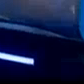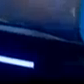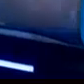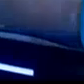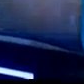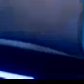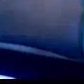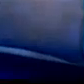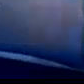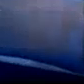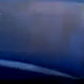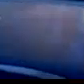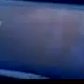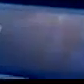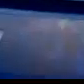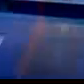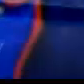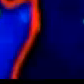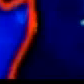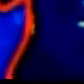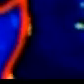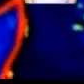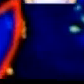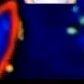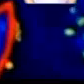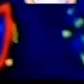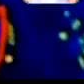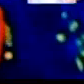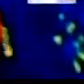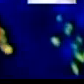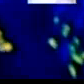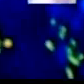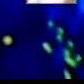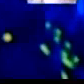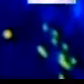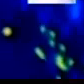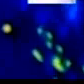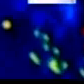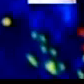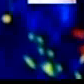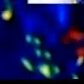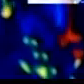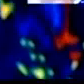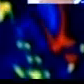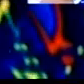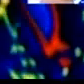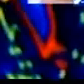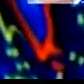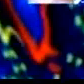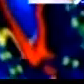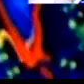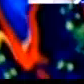Victoria Colesnic vă prezintă Telejurnalul. Bună seara și bine v-am regăsit la Telejurnal pe TVR Moldova și TVR 3.